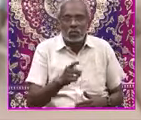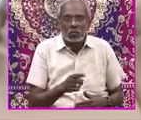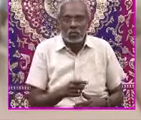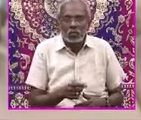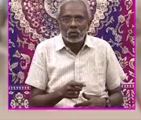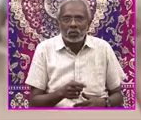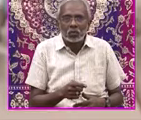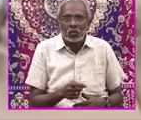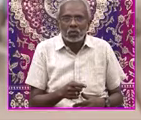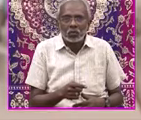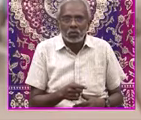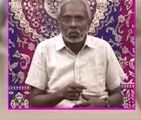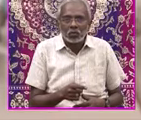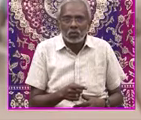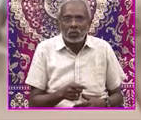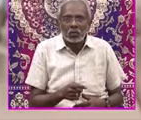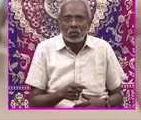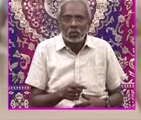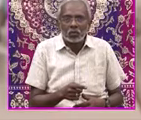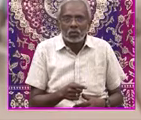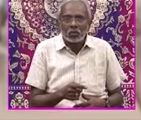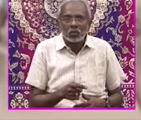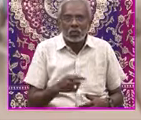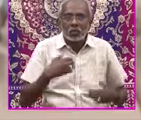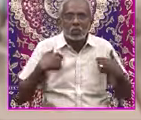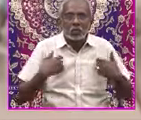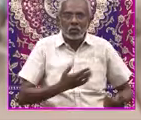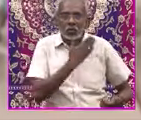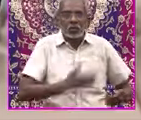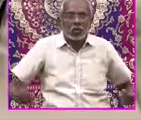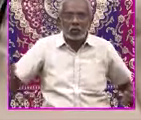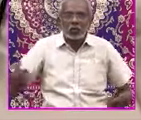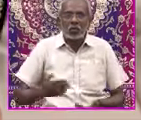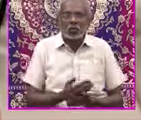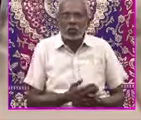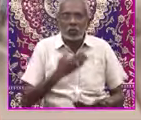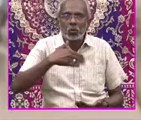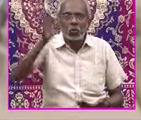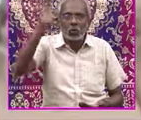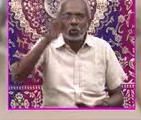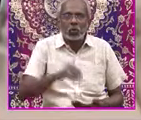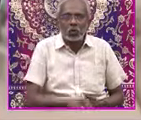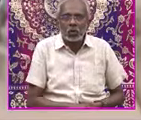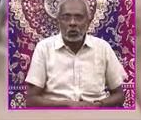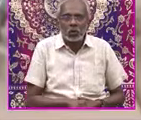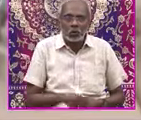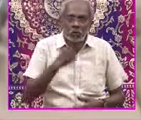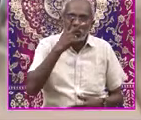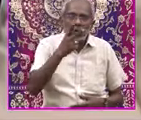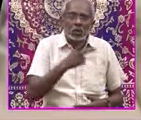இறந்திருந்தா அவனுக்கு பால் கொடுத்த என்னுடைய மார்பகங்களை அறுத்து எறிவேன்னு சொல்லி போர்க்களத்தை நோக்கி வேகமா